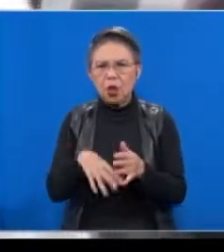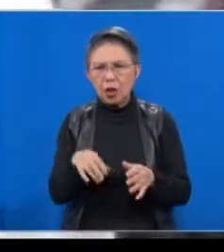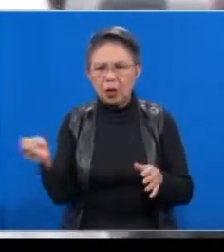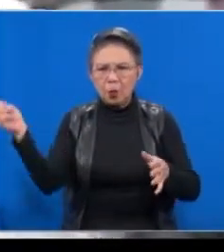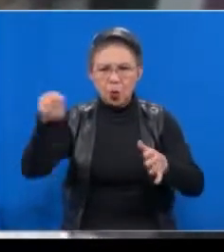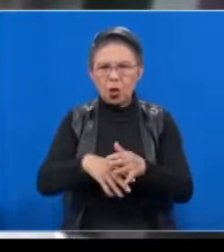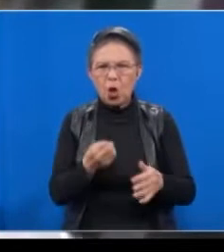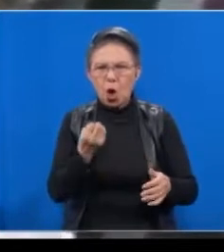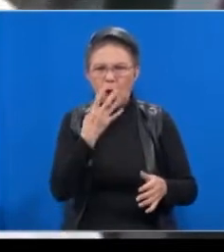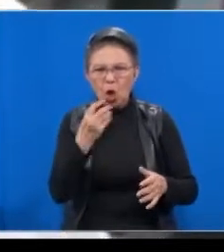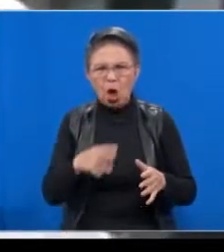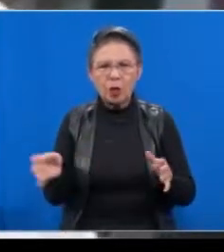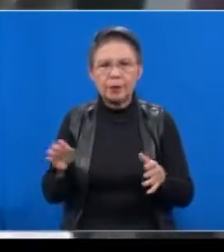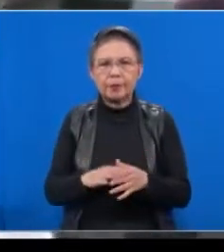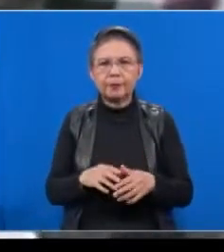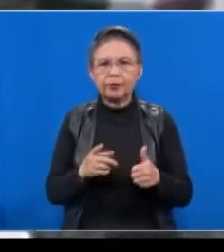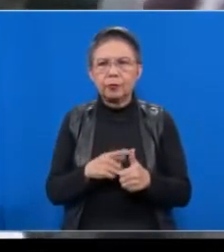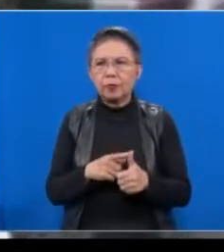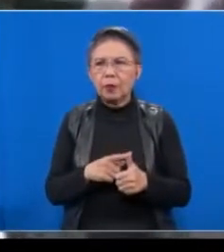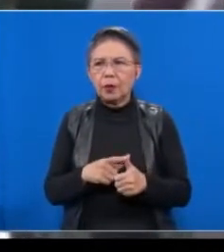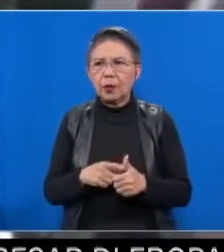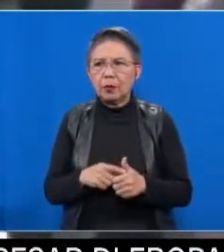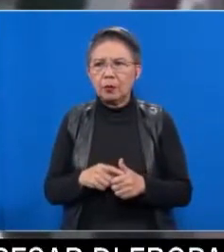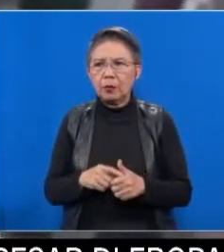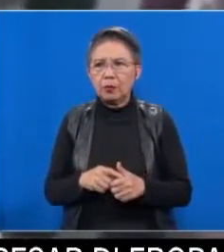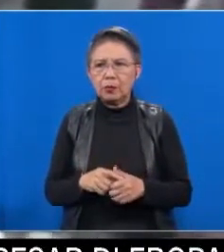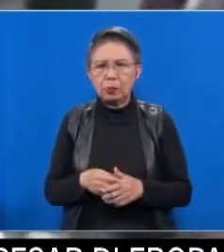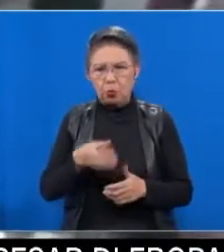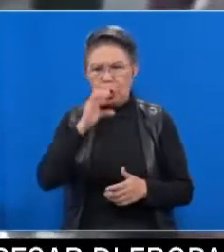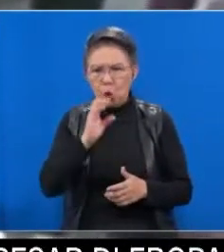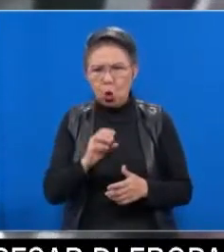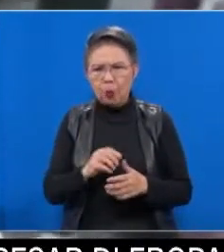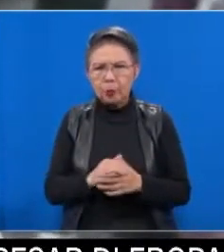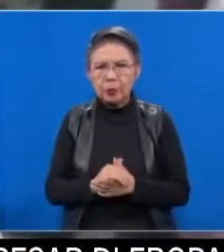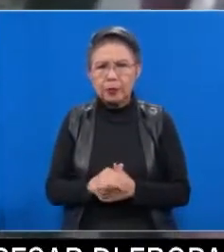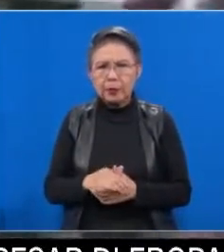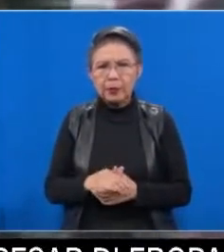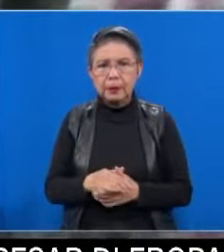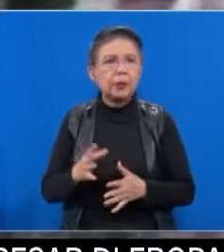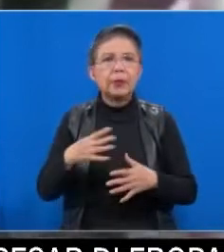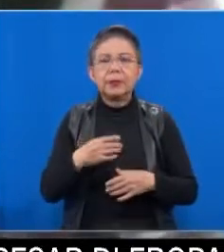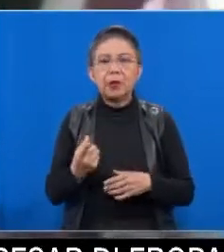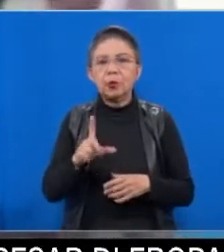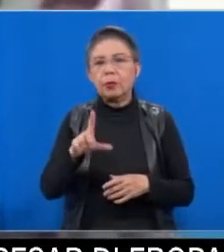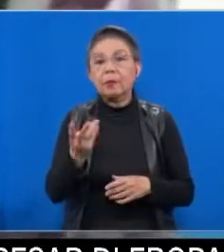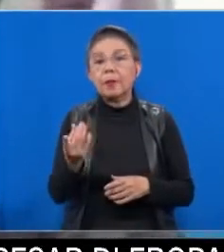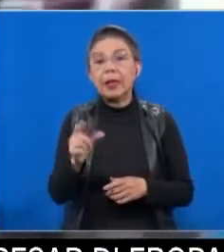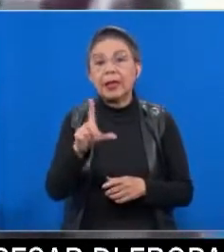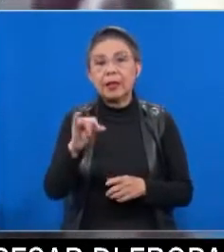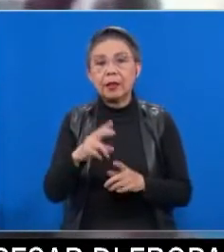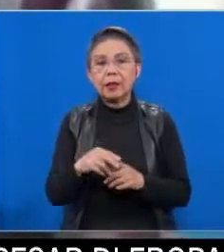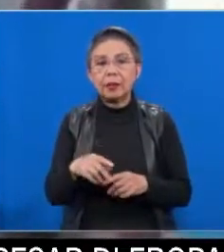buat buat apa lagi, Bu? Masak, ini. Air, minum. Minum. Setiap hari masak. Butuh berapa liter, Bu?